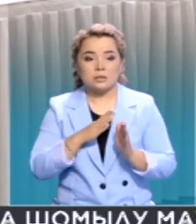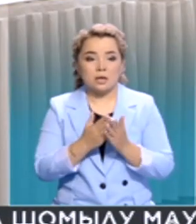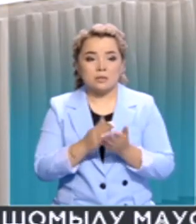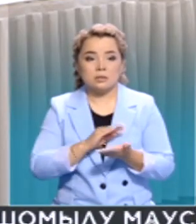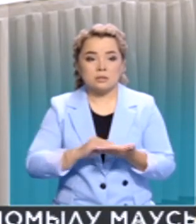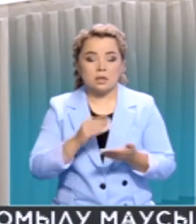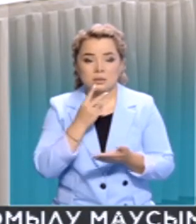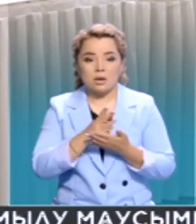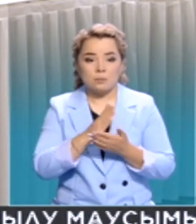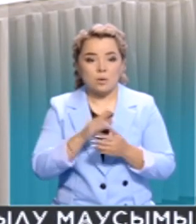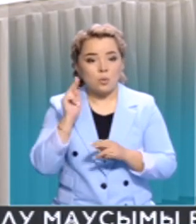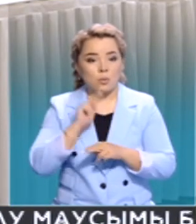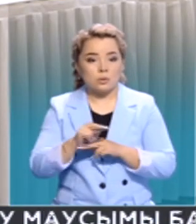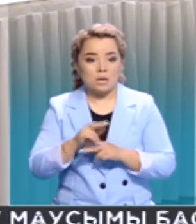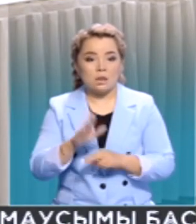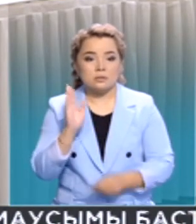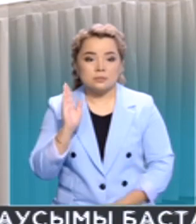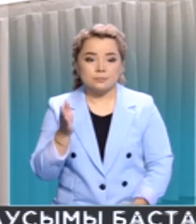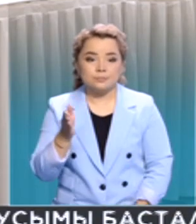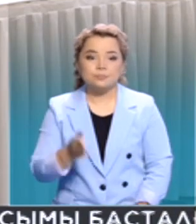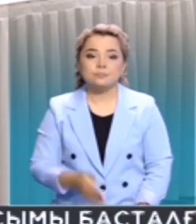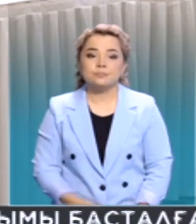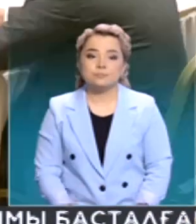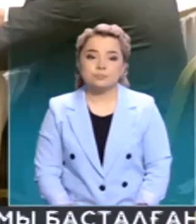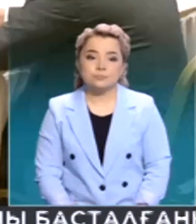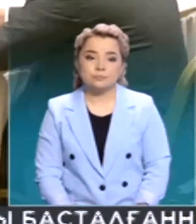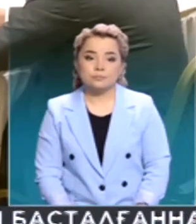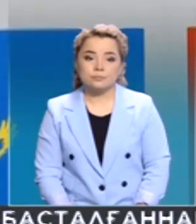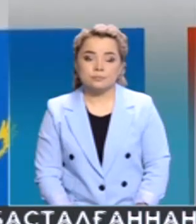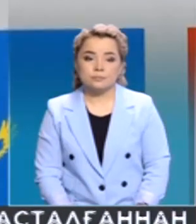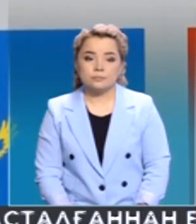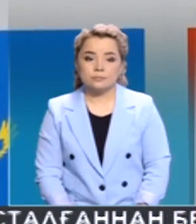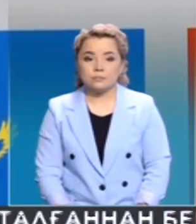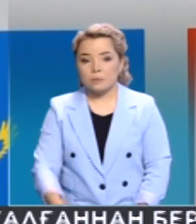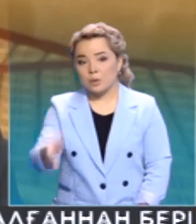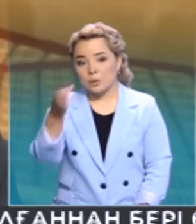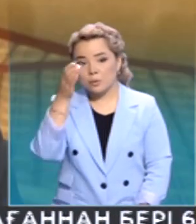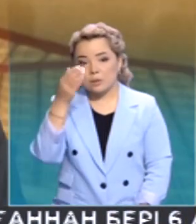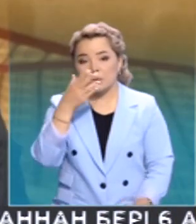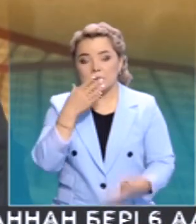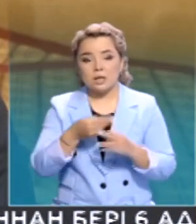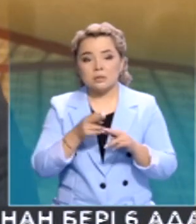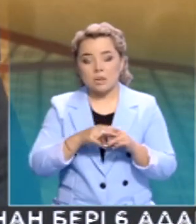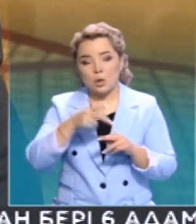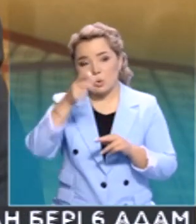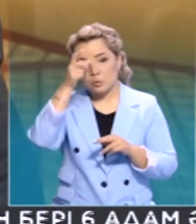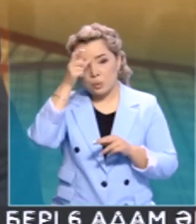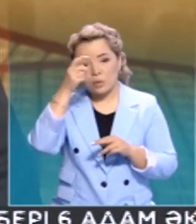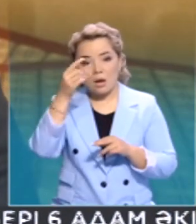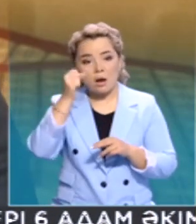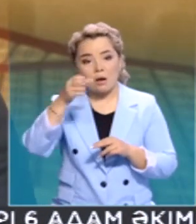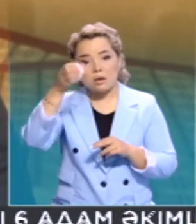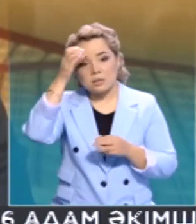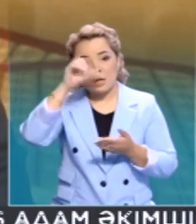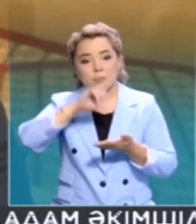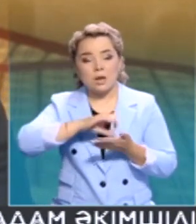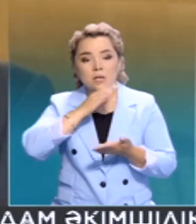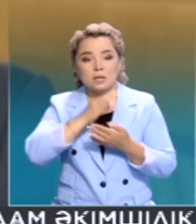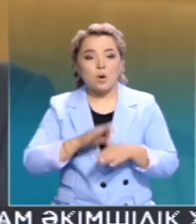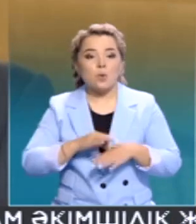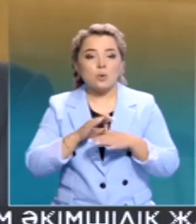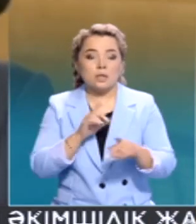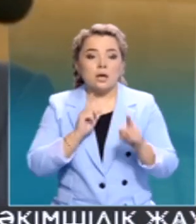білім беру мекемелерінде оқытылады. Түрк Академиясы былтырғы саммиттен кейін өте көптеген жұмыстар атқарды. Соның